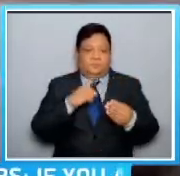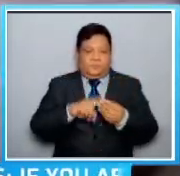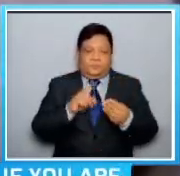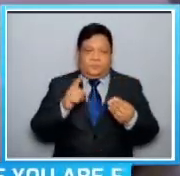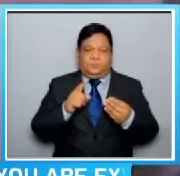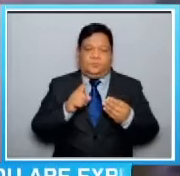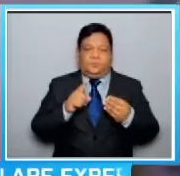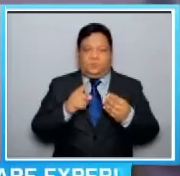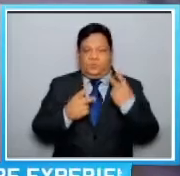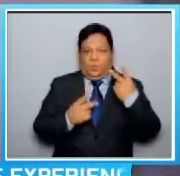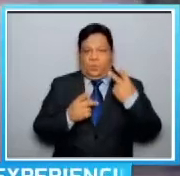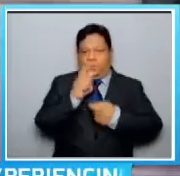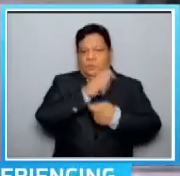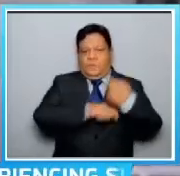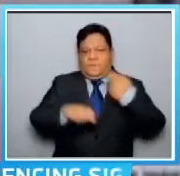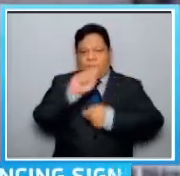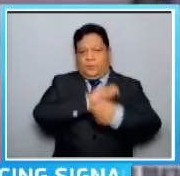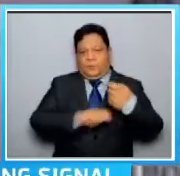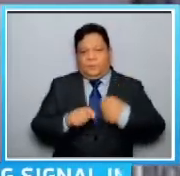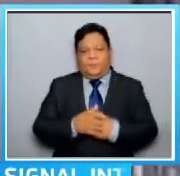bagyo na binabantayan natin.